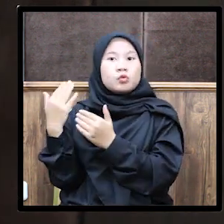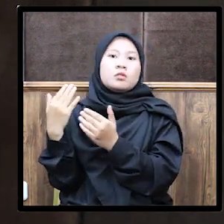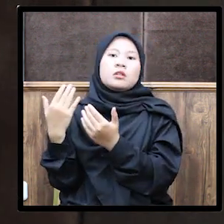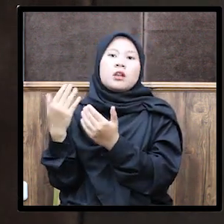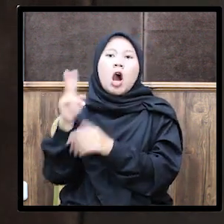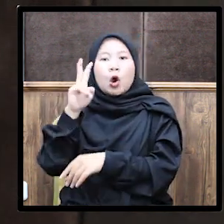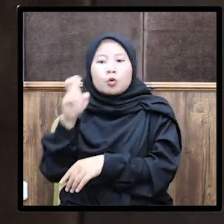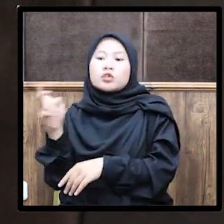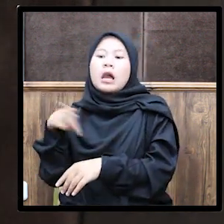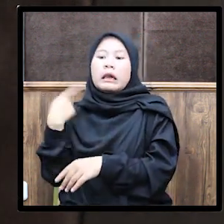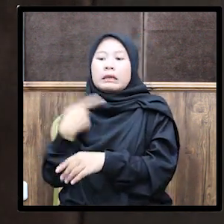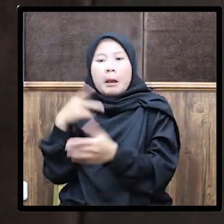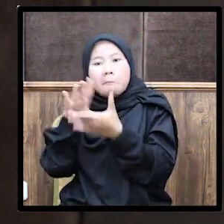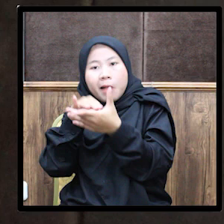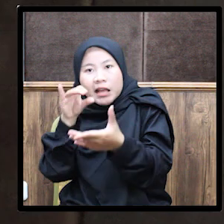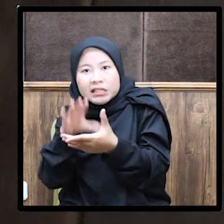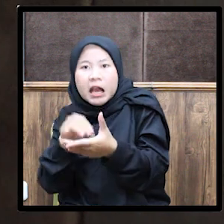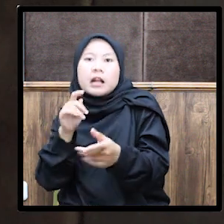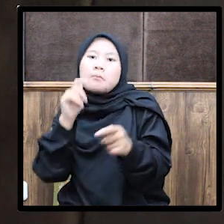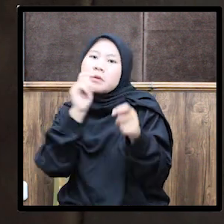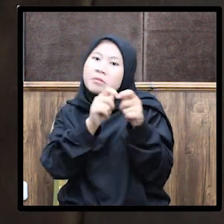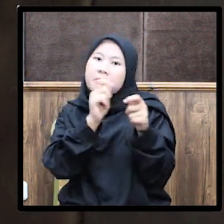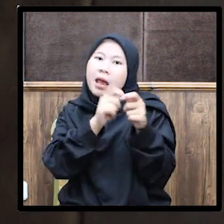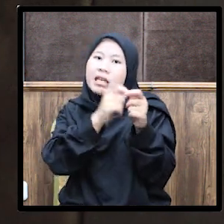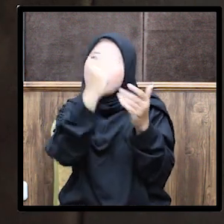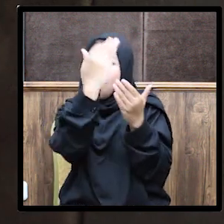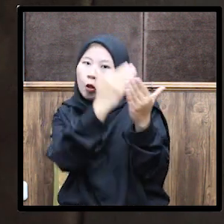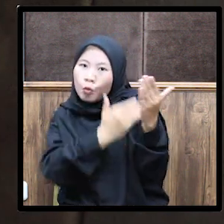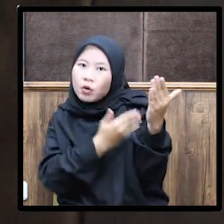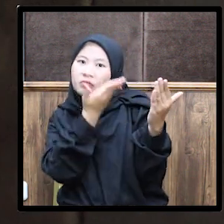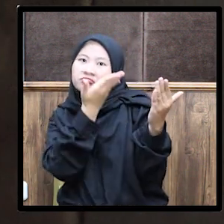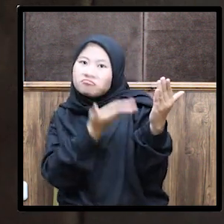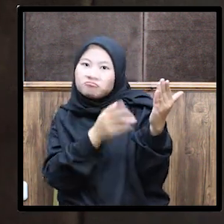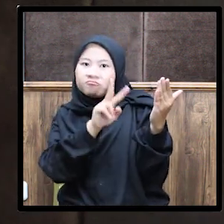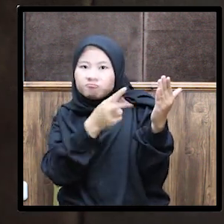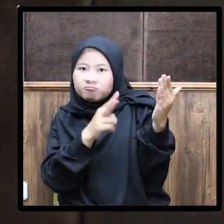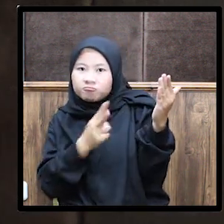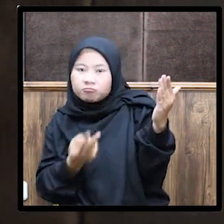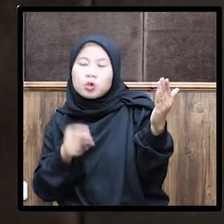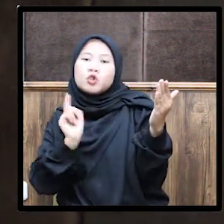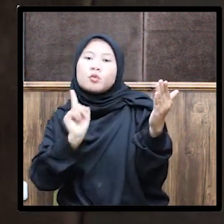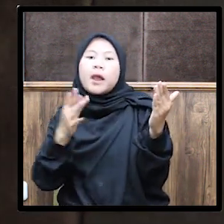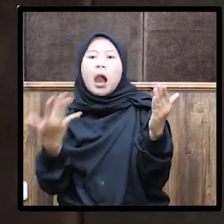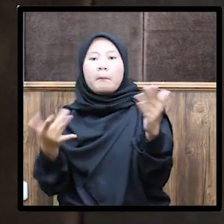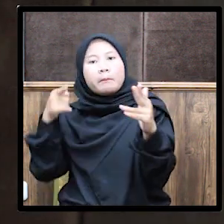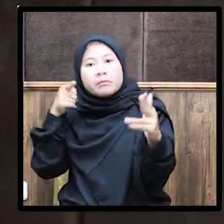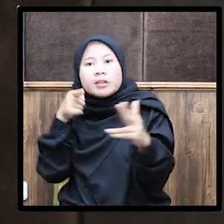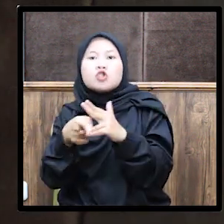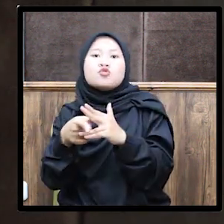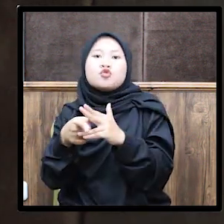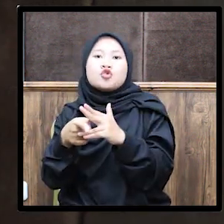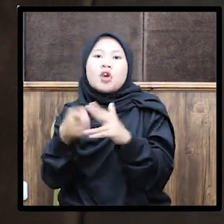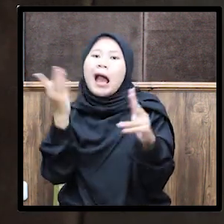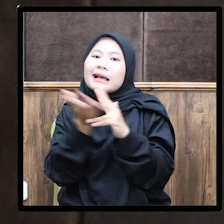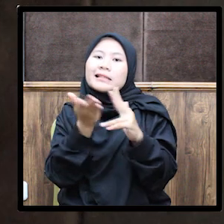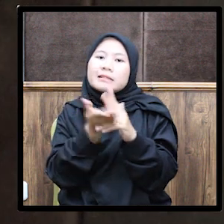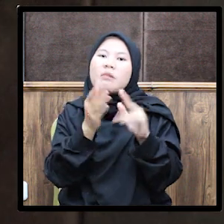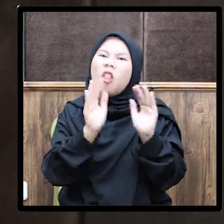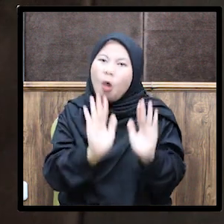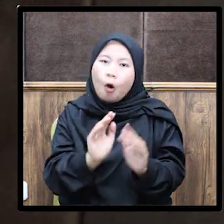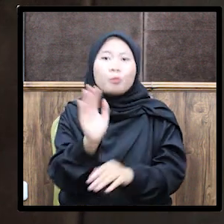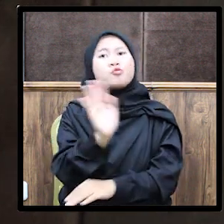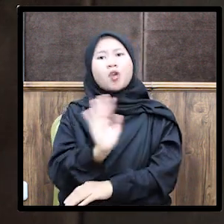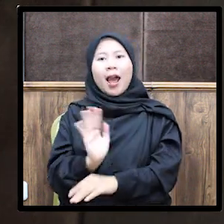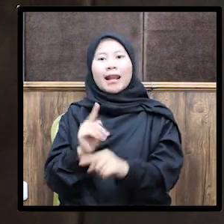memperbaiki kebijakan ke depan misalnya, supaya pemilu itu bukan hanya lebih aksesibel tapi lebih